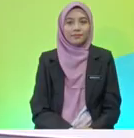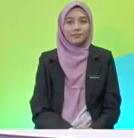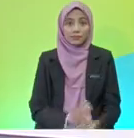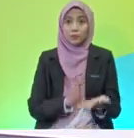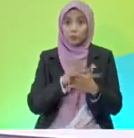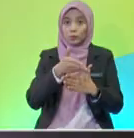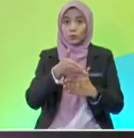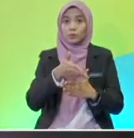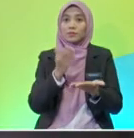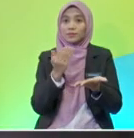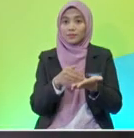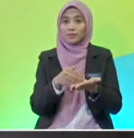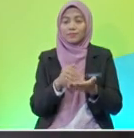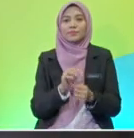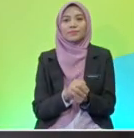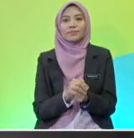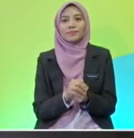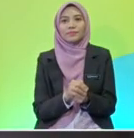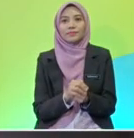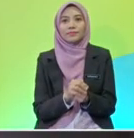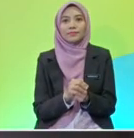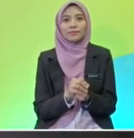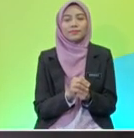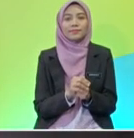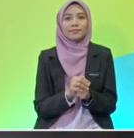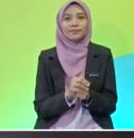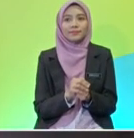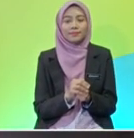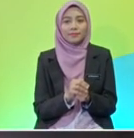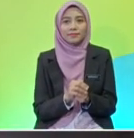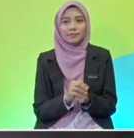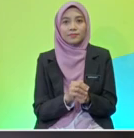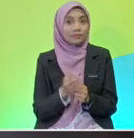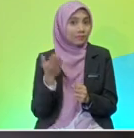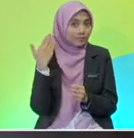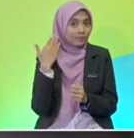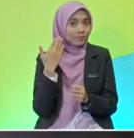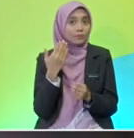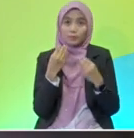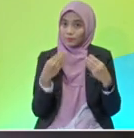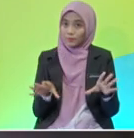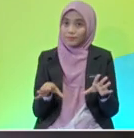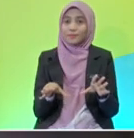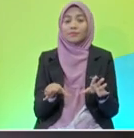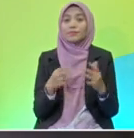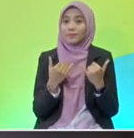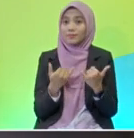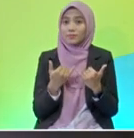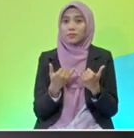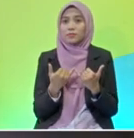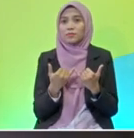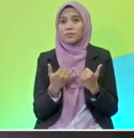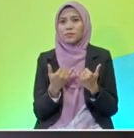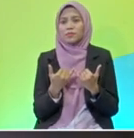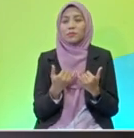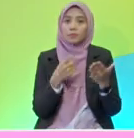teruskan jagung Oke ah seterusnya Oke ini tadi Punya saya yang ditunjukkan saya berharga